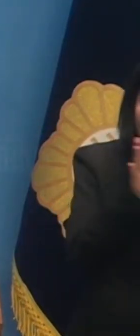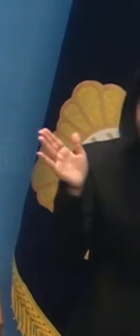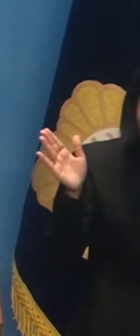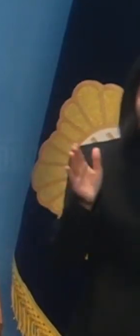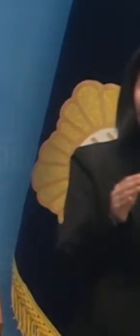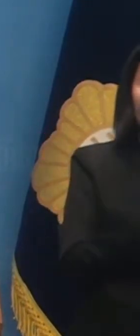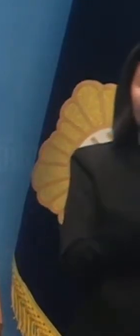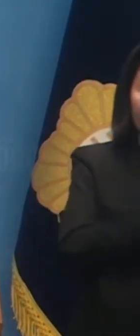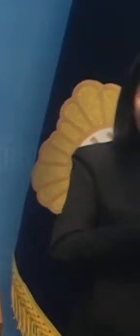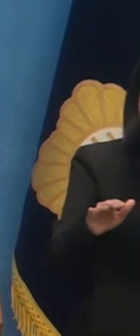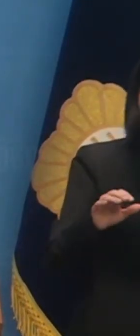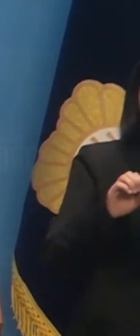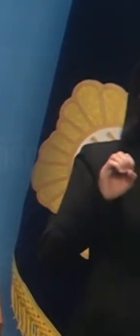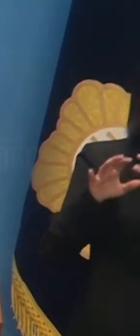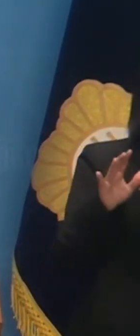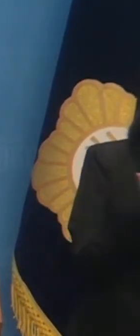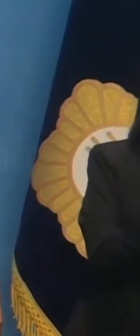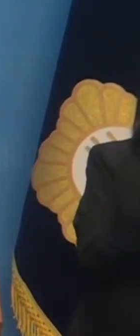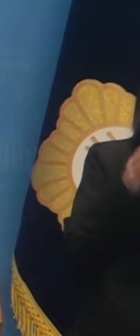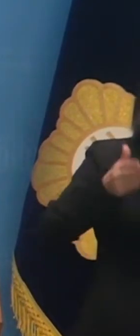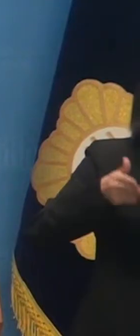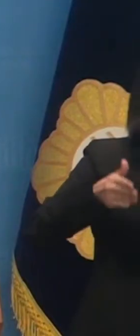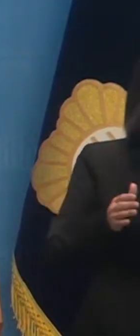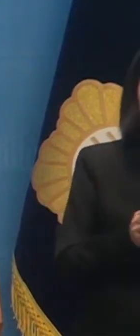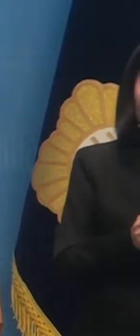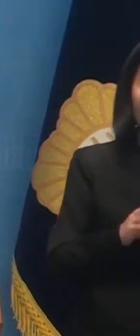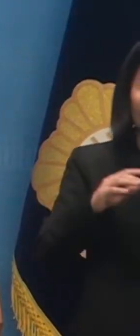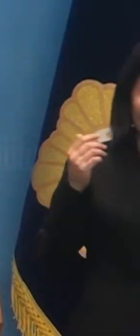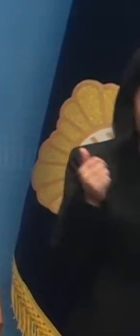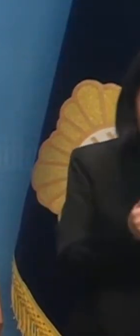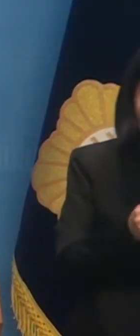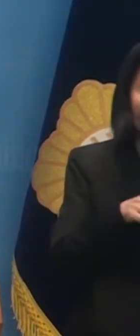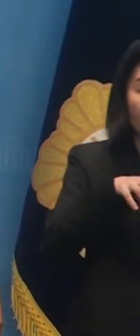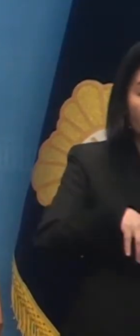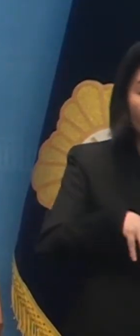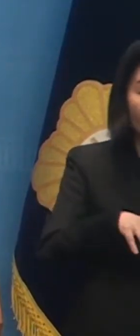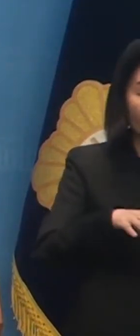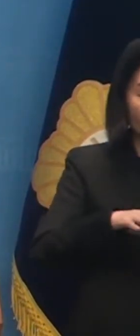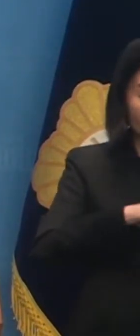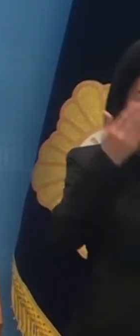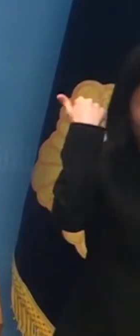기대합니다. 국회가 내란 세력의 초기축 재정에 맞서서 이미